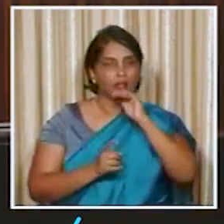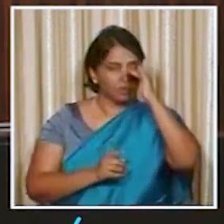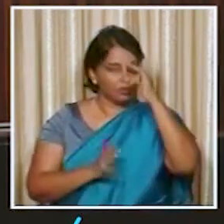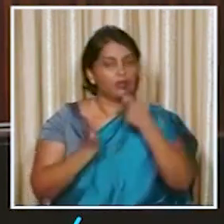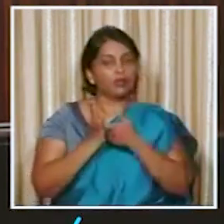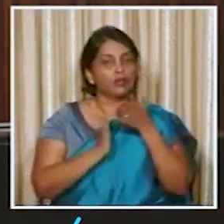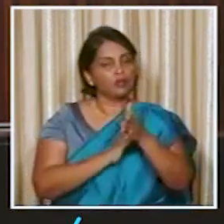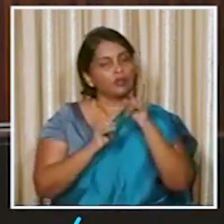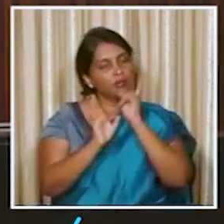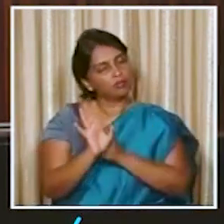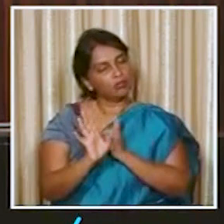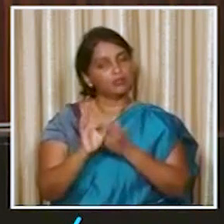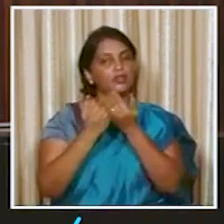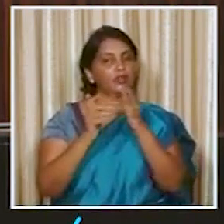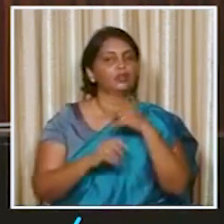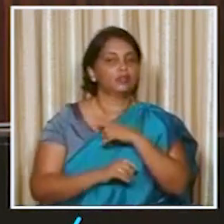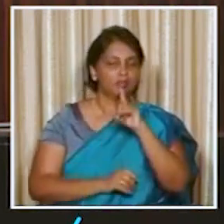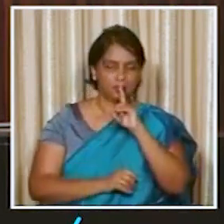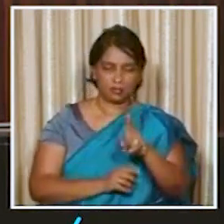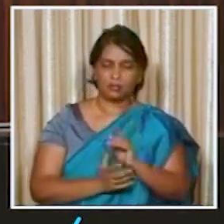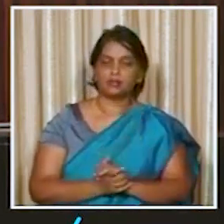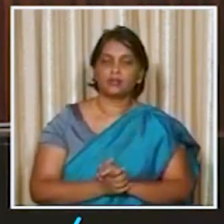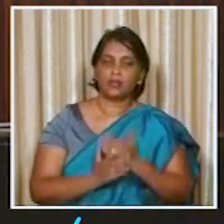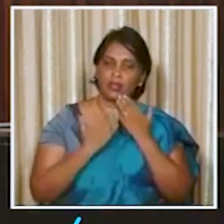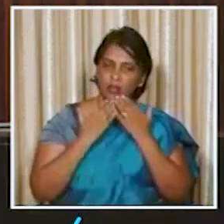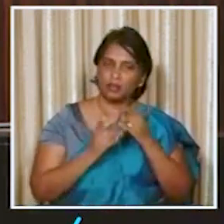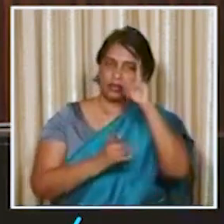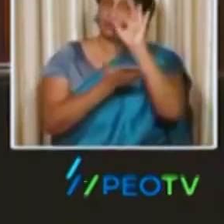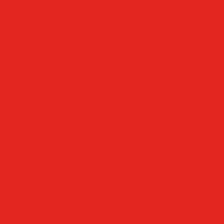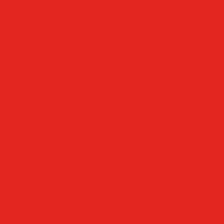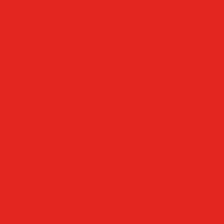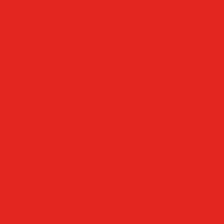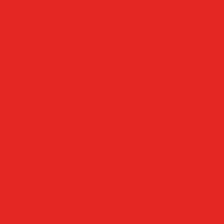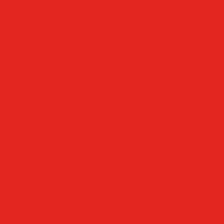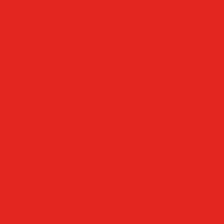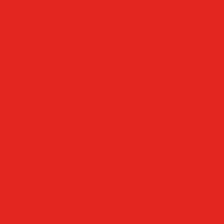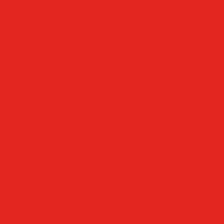කතානායක කාමරයේ දොර කවදත් එකලෙසින් විවෘත ඇති බව දන්වනු කැමැත්තෙමි. ස්තුතියි. තෙරුවන් සරණයි.